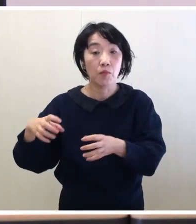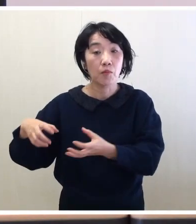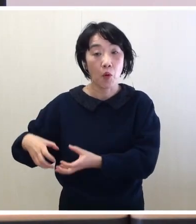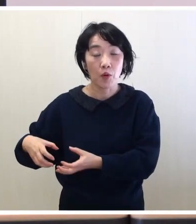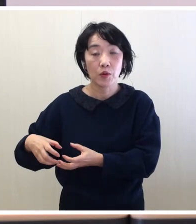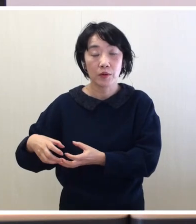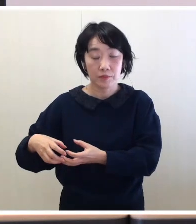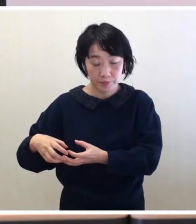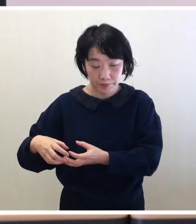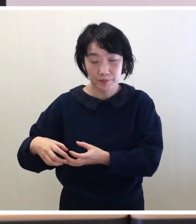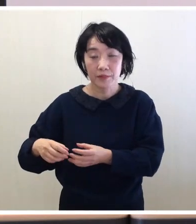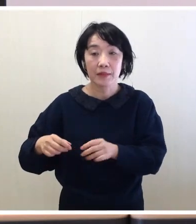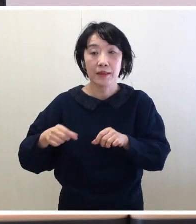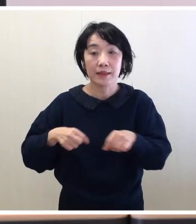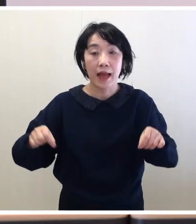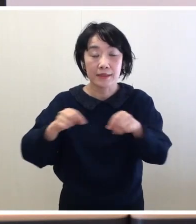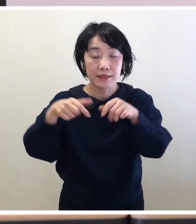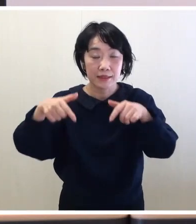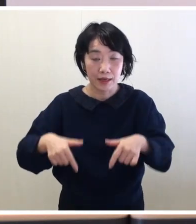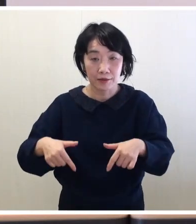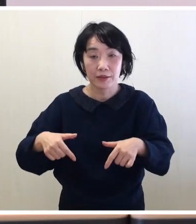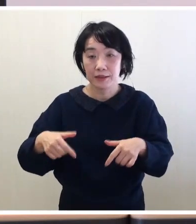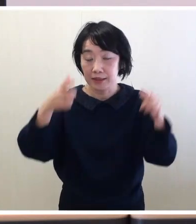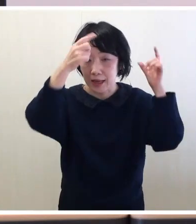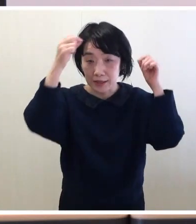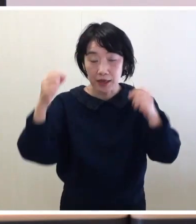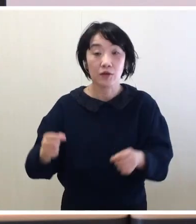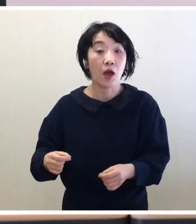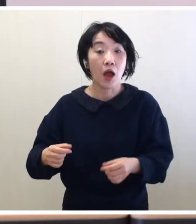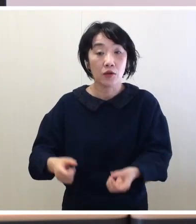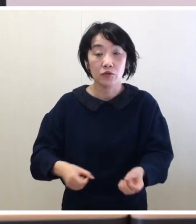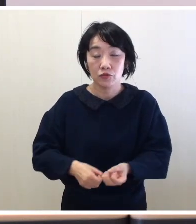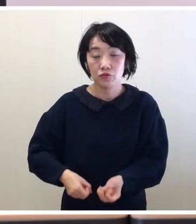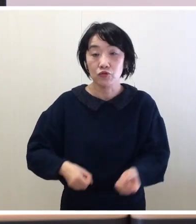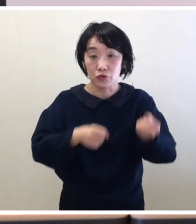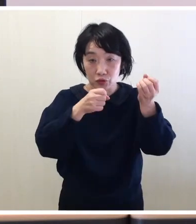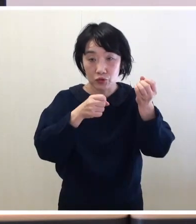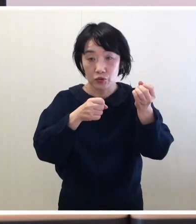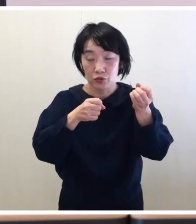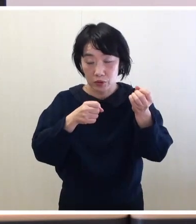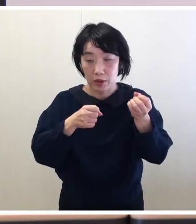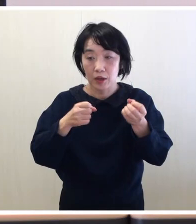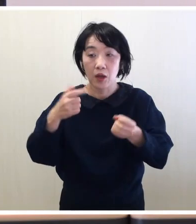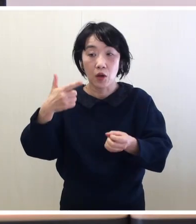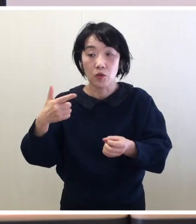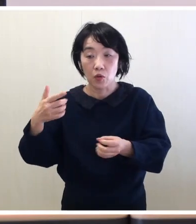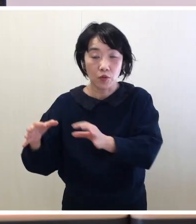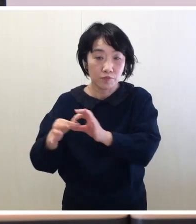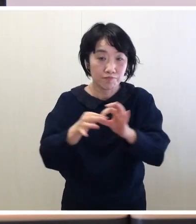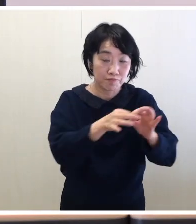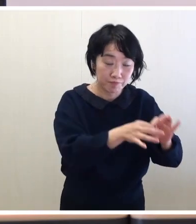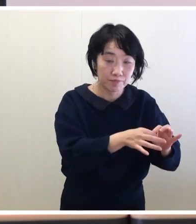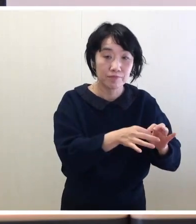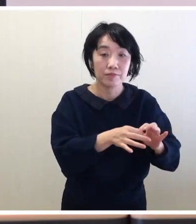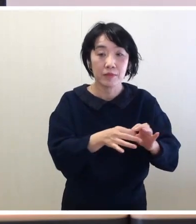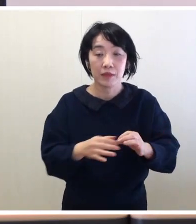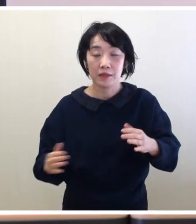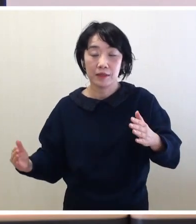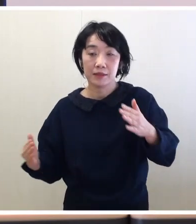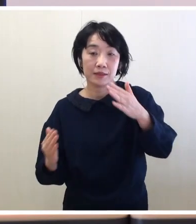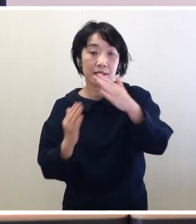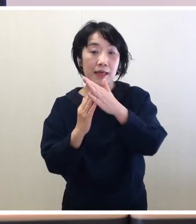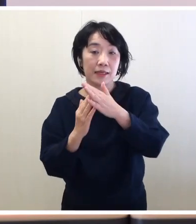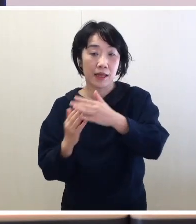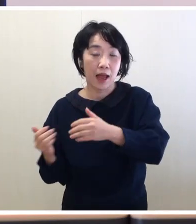は、関西学院大学さんが見事に快勝して史上初の6連覇を達成